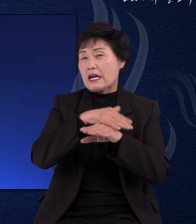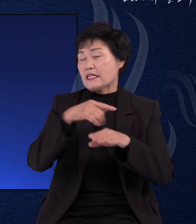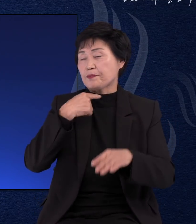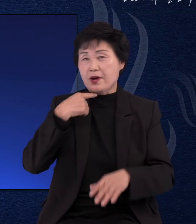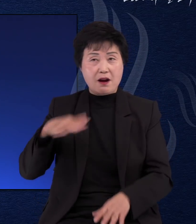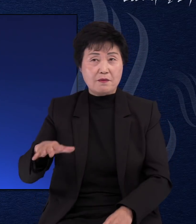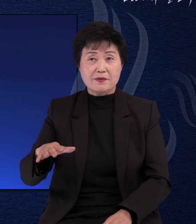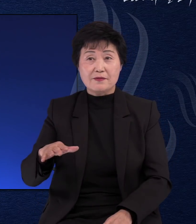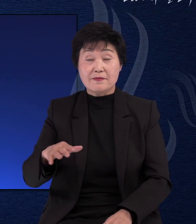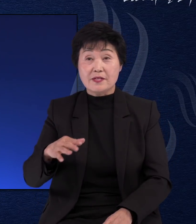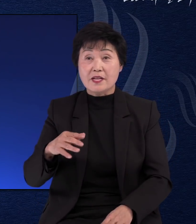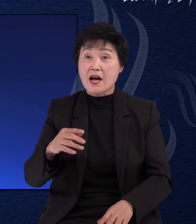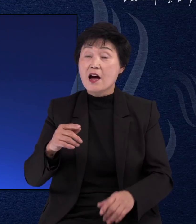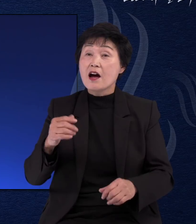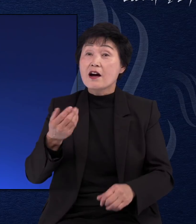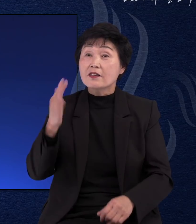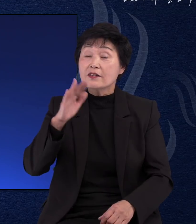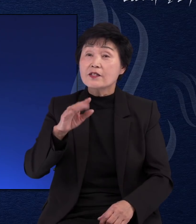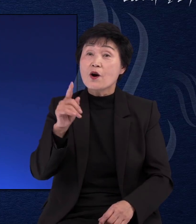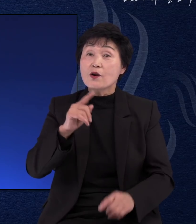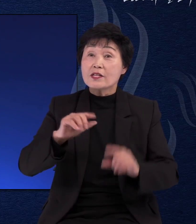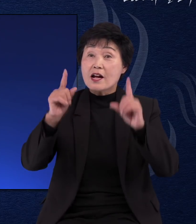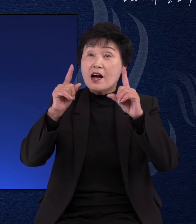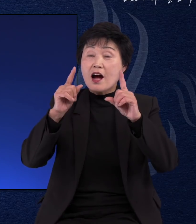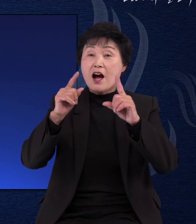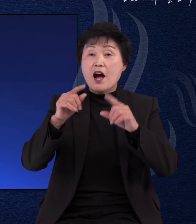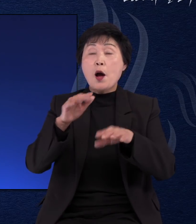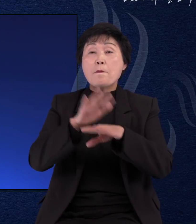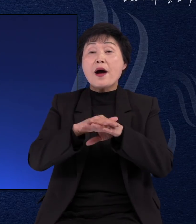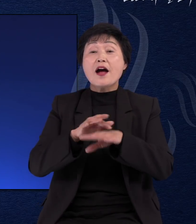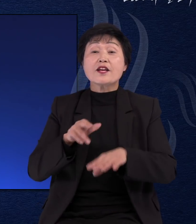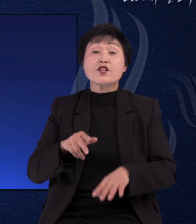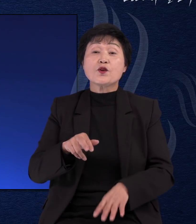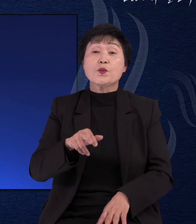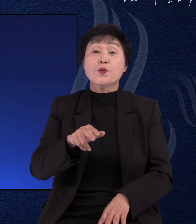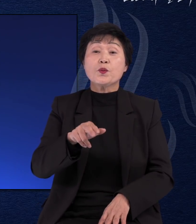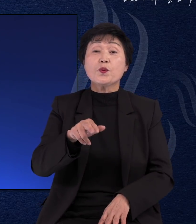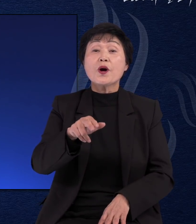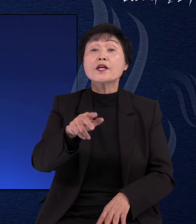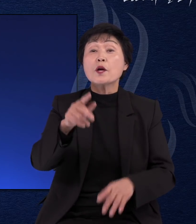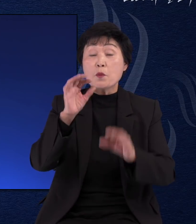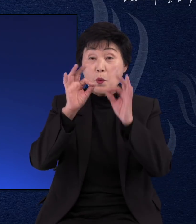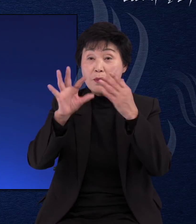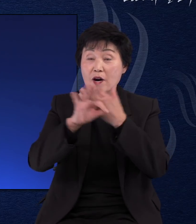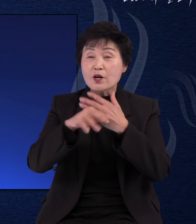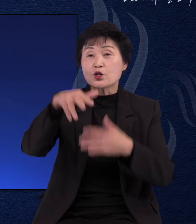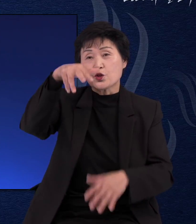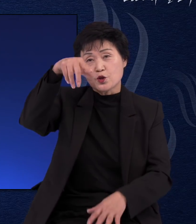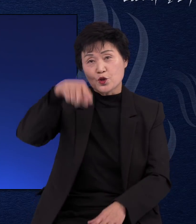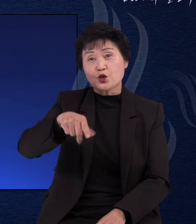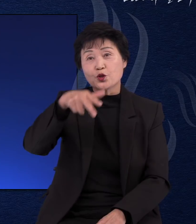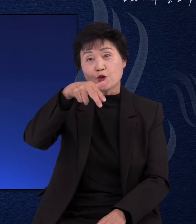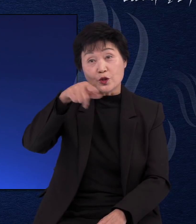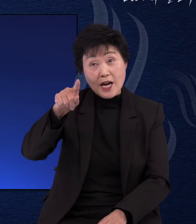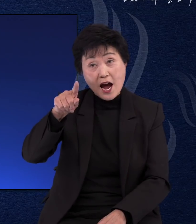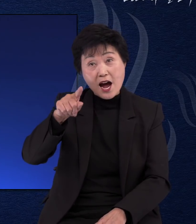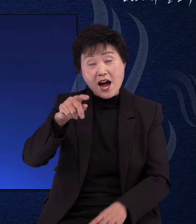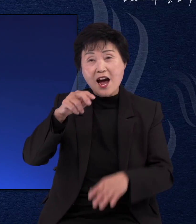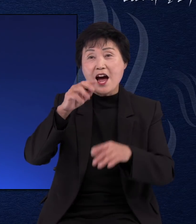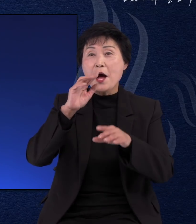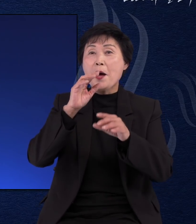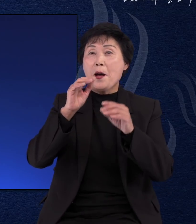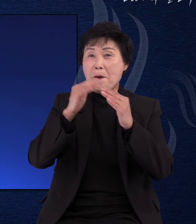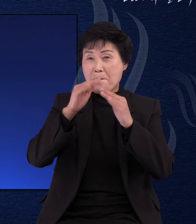저희 마을에서 논두렁길로 한 30분 걸어 올라가면 추자마을이라는 데가 있습니다. 추자마을, 굉장히